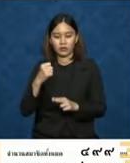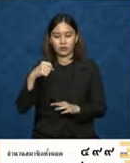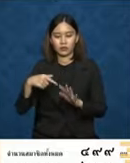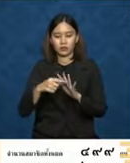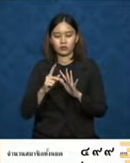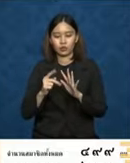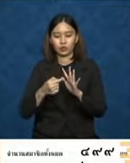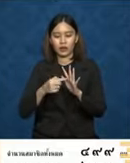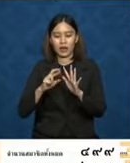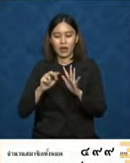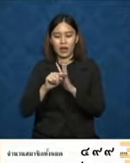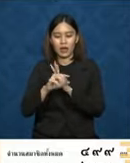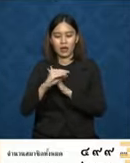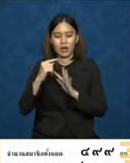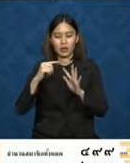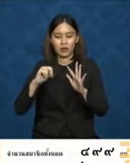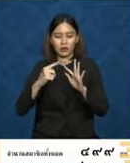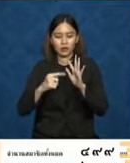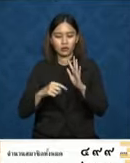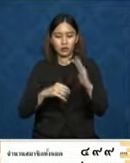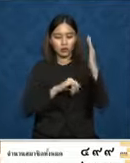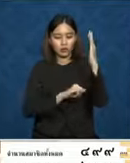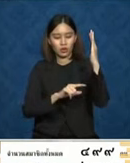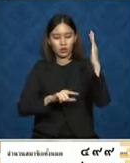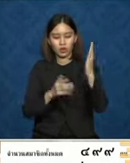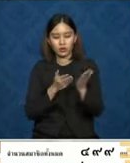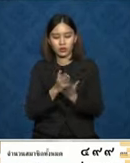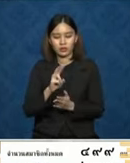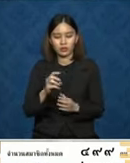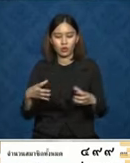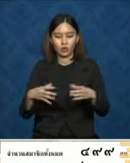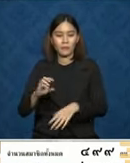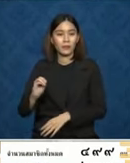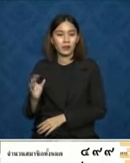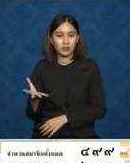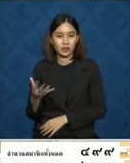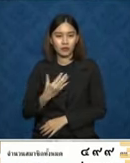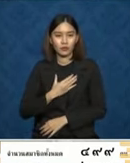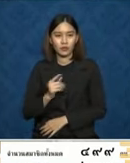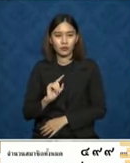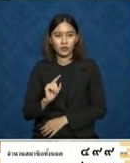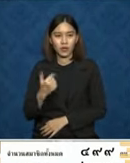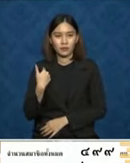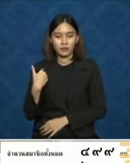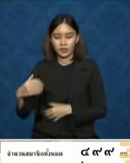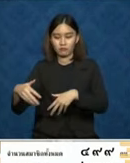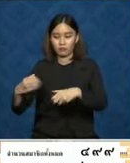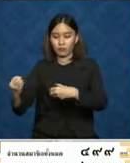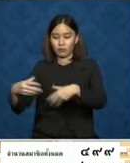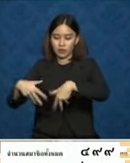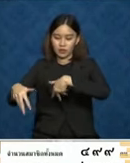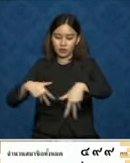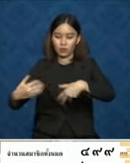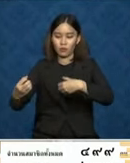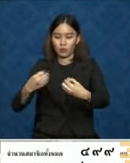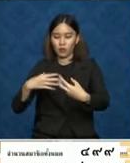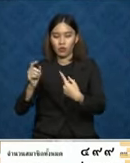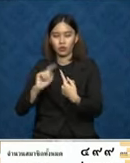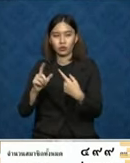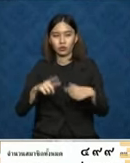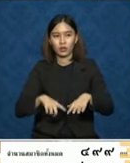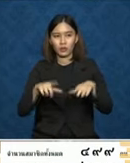มทาสมาชิกสภาผู้แทนราษฎรจังหวัดยะลาเขต 2พรรคประชาชาติผมได้รับการร้องเรียนจากพี่น้องประชาชนใน